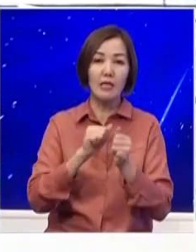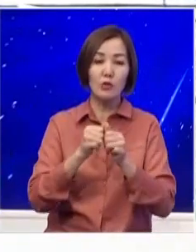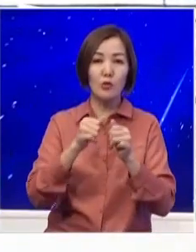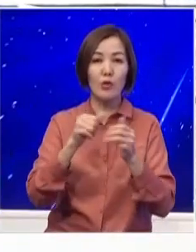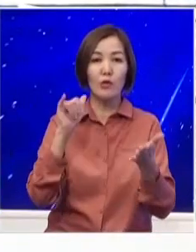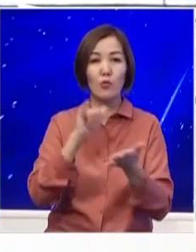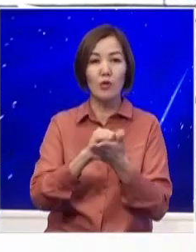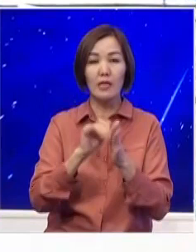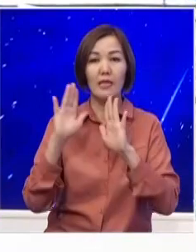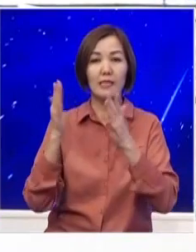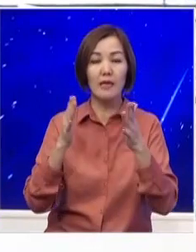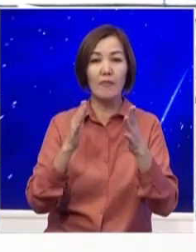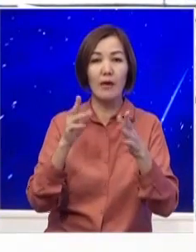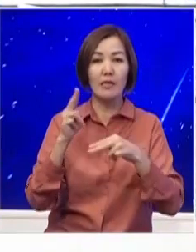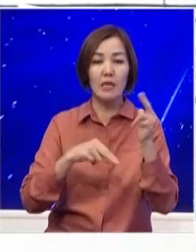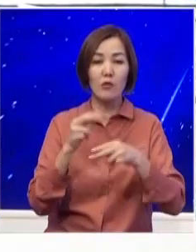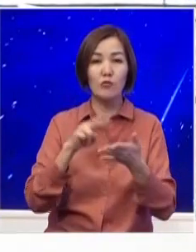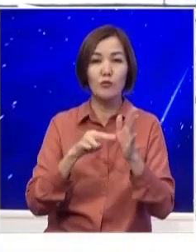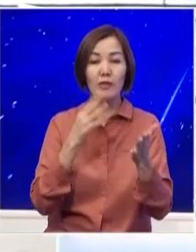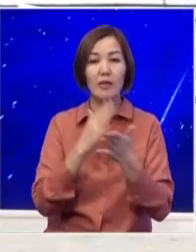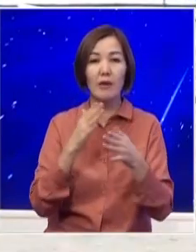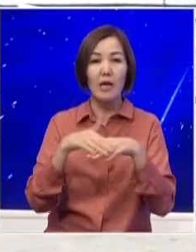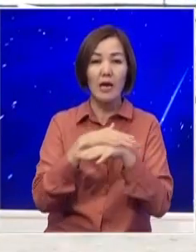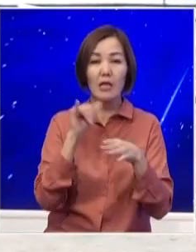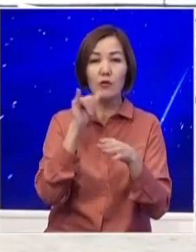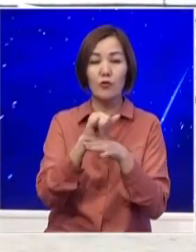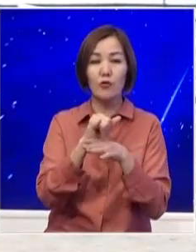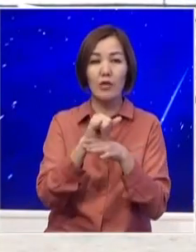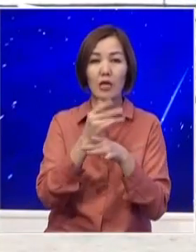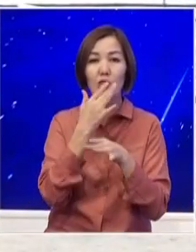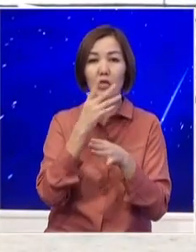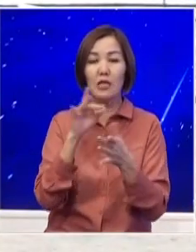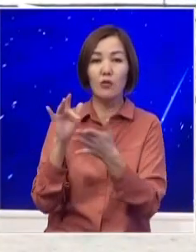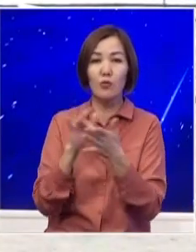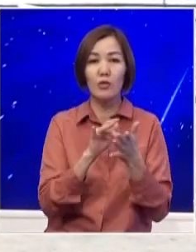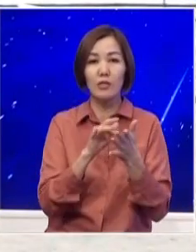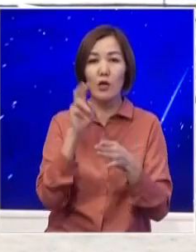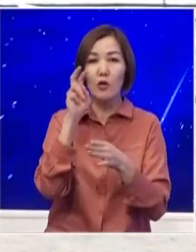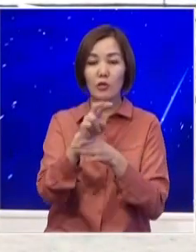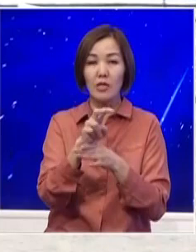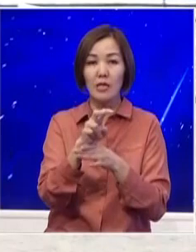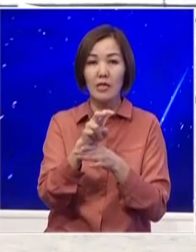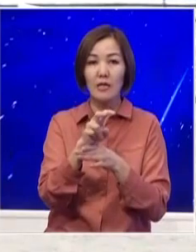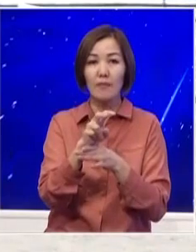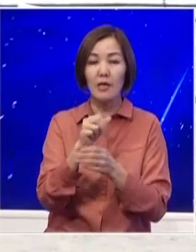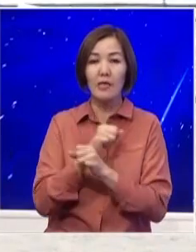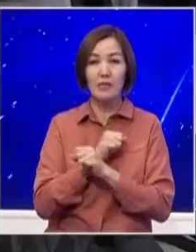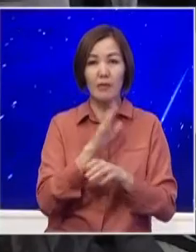жерде саябақ салу жоспарда бар. Қала тұрғындары мен қонақтары сондай-ақ шетелден келген туристер осы жерге келіп демалатын